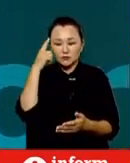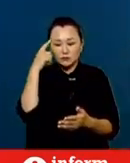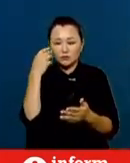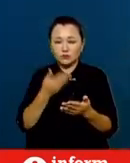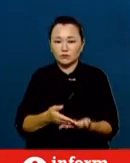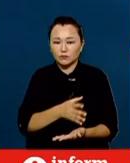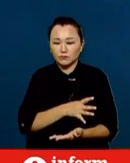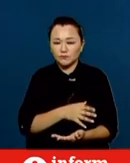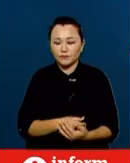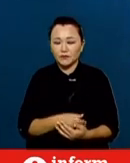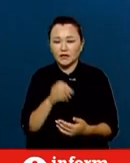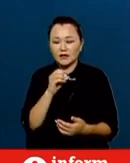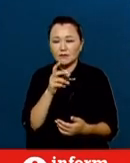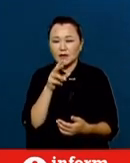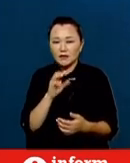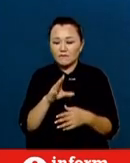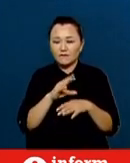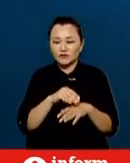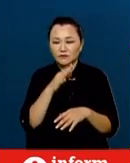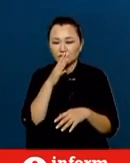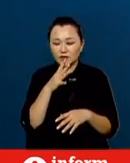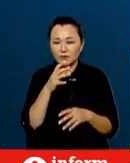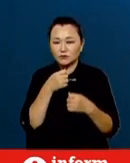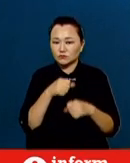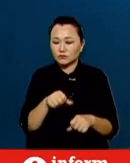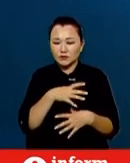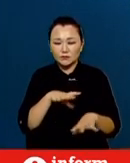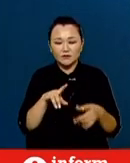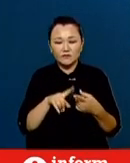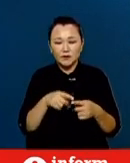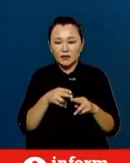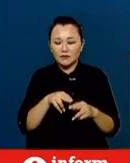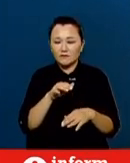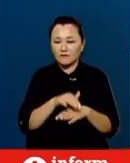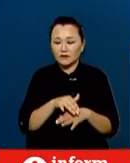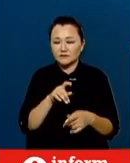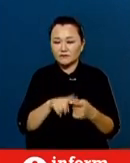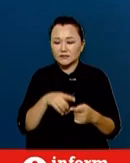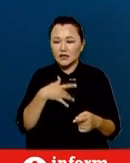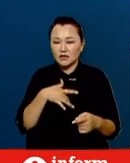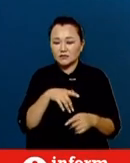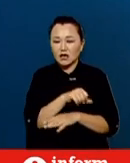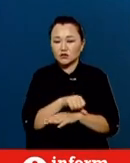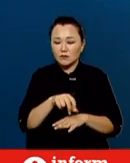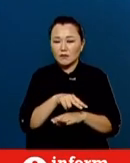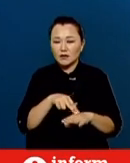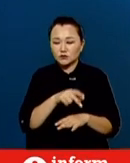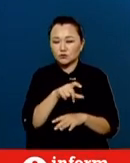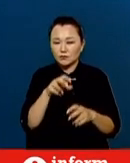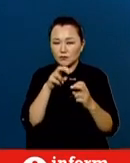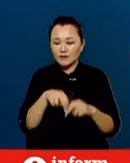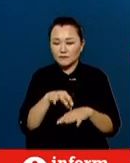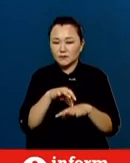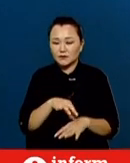дейді. Ерлан Бекеевті ешкім ұрып соқпаған. Бұл біріншіден осы факт бойынша Тараз гарнизон әскери полиция өкілдері тексеріс